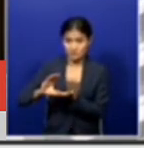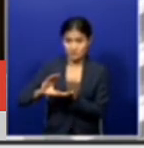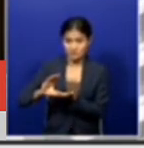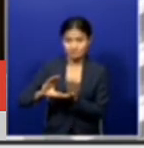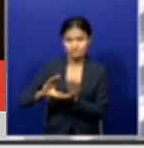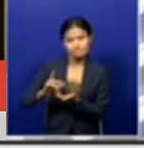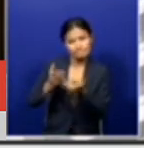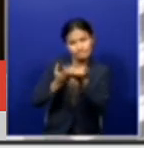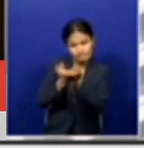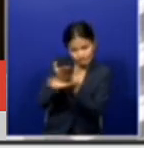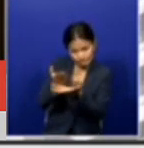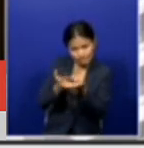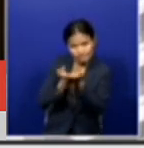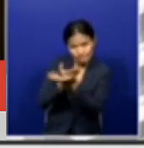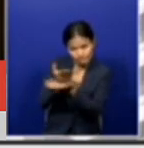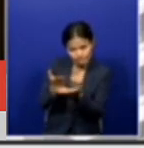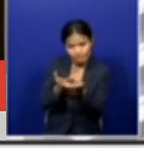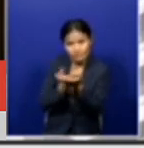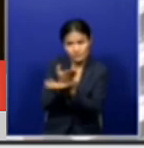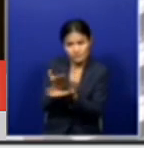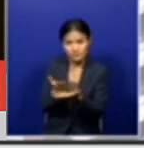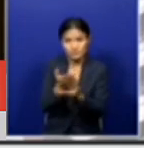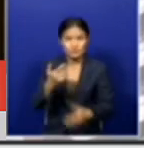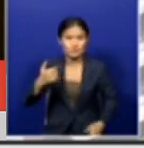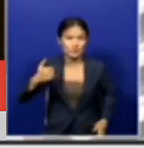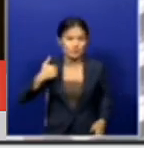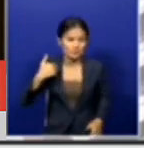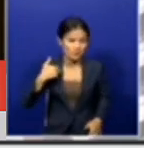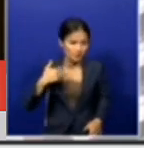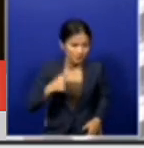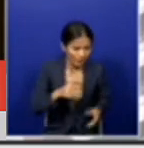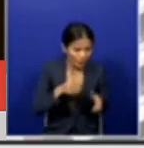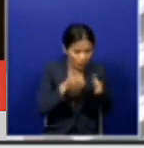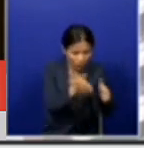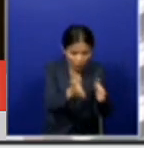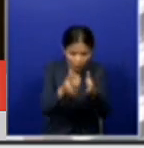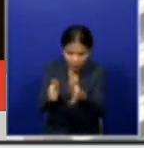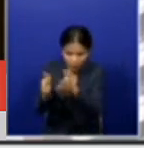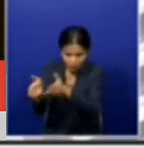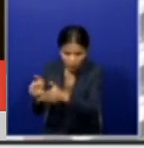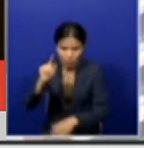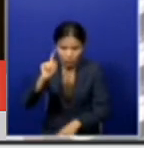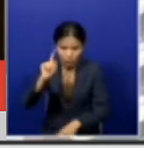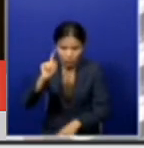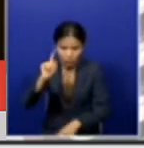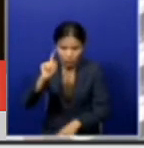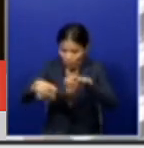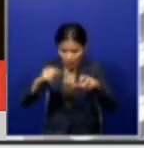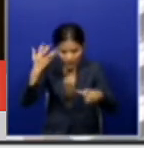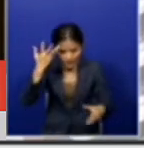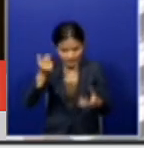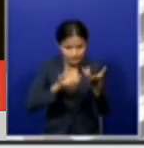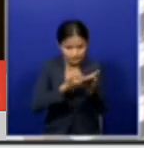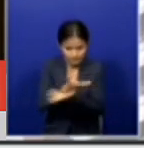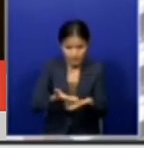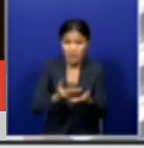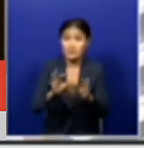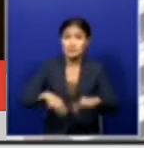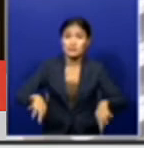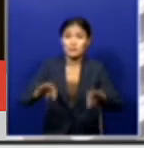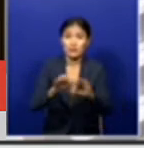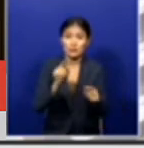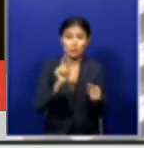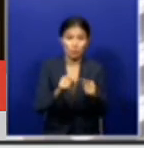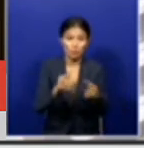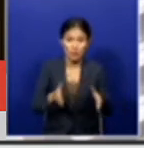จะต้องนำมาพิจารณาประกอบด้วยโดยเฉพาะบริบททางด้านความเชื่อมั่นทางด้าน